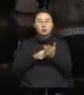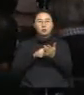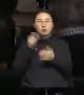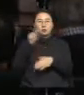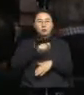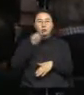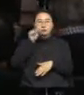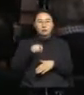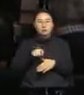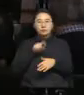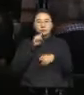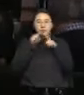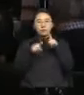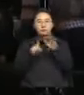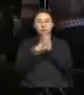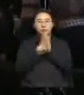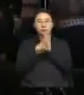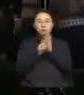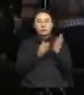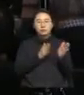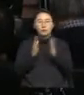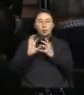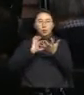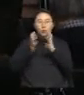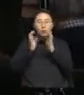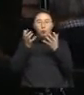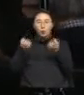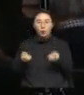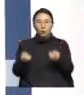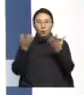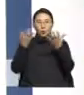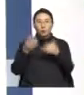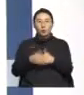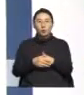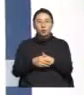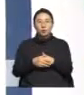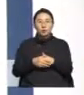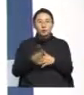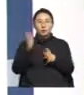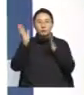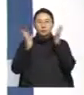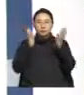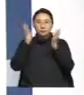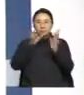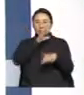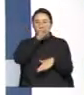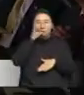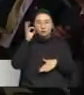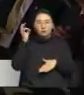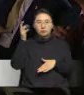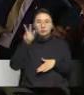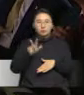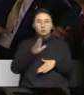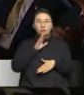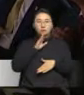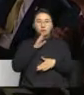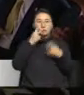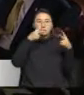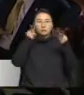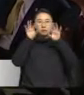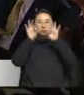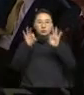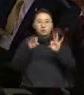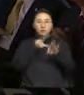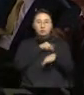자치분권 실현의 필요성을 알리기 위해 마련된 토크 콘서트 자리. 뮤지컬 형식의 신나는 무대이지만 정작 이를